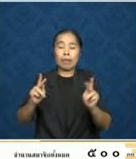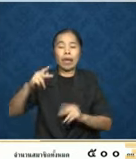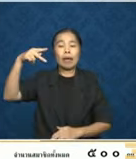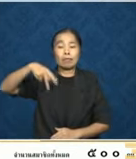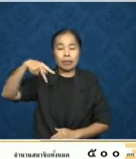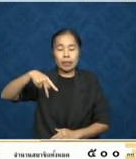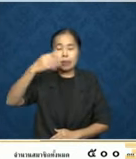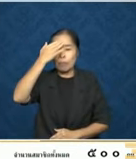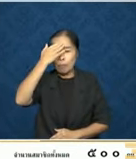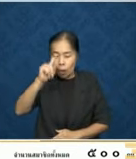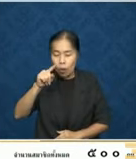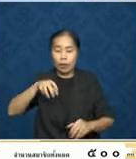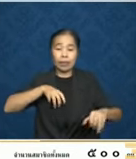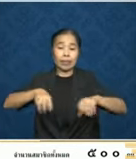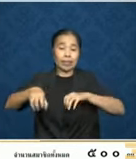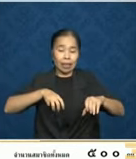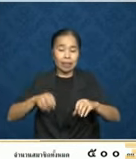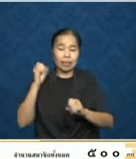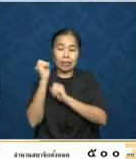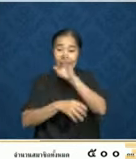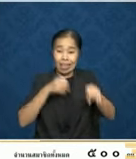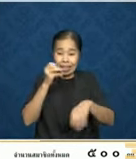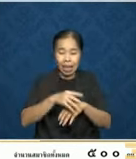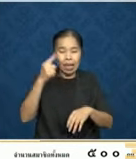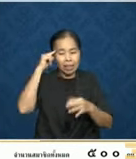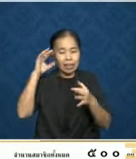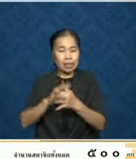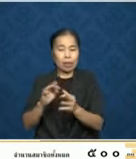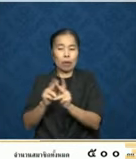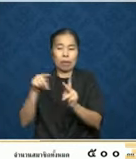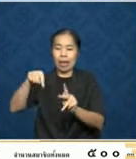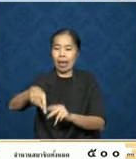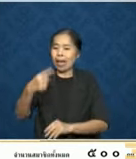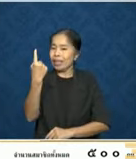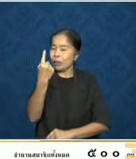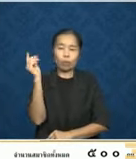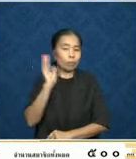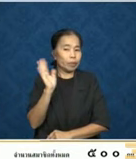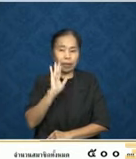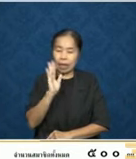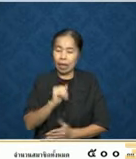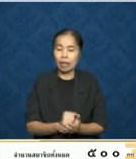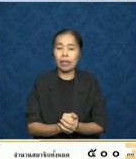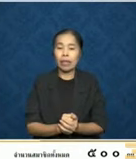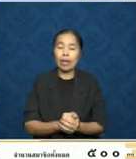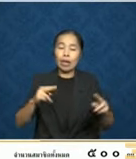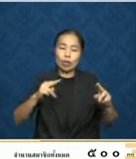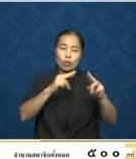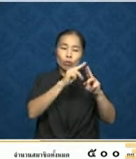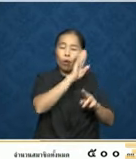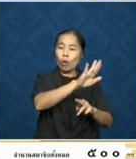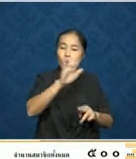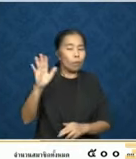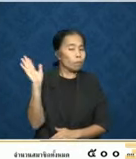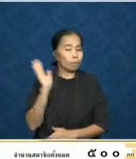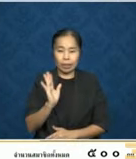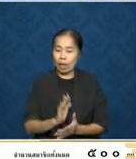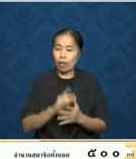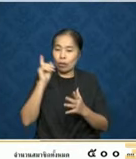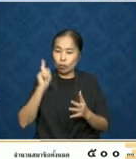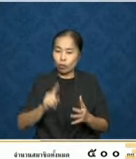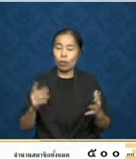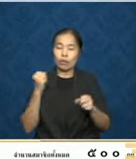เรื่องการจัดการขยะไม่ได้เป็นเรื่องของแค่คณะกรรมการใดคณะกรรมการหนึ่งไม่ได้เป็นเรื่องของแค่กระทรวงใดกระทรวงหนึ่งแต่ต้องเป็นการบูรณ